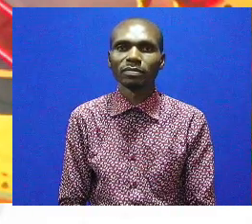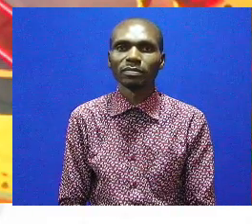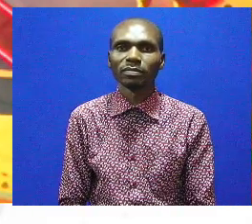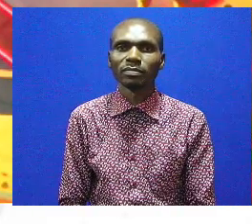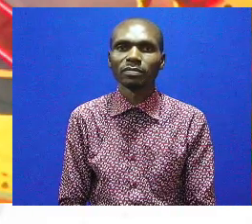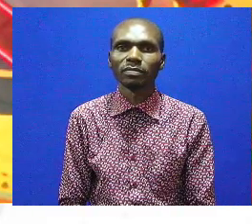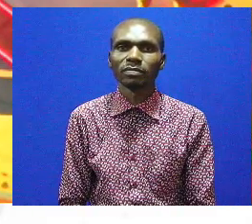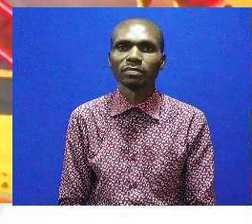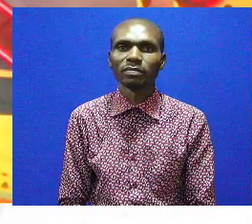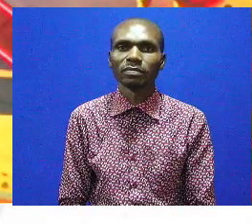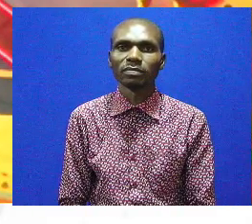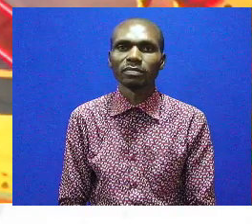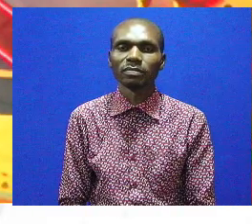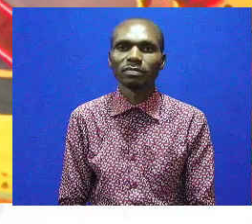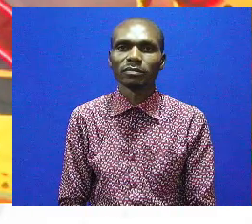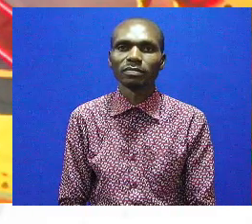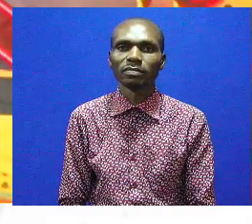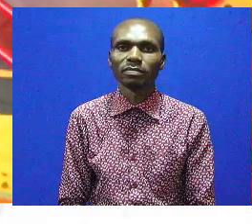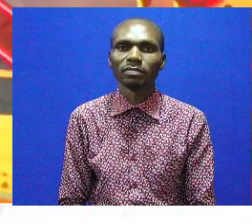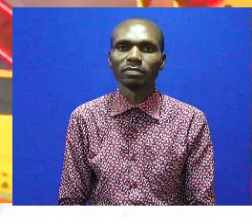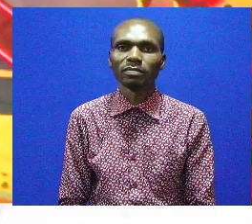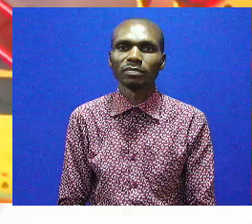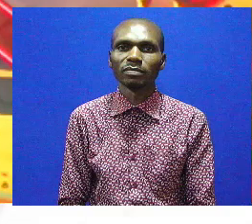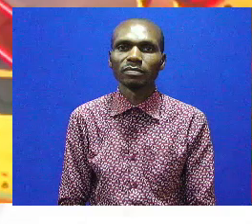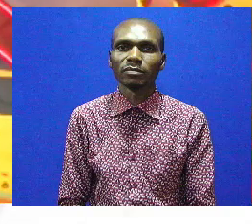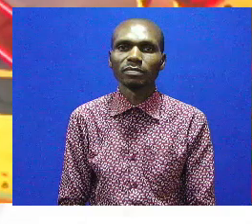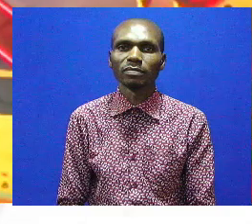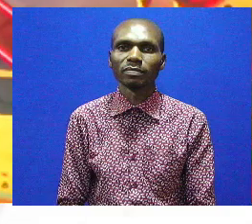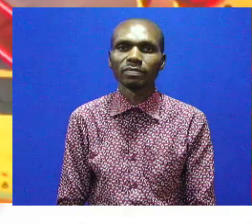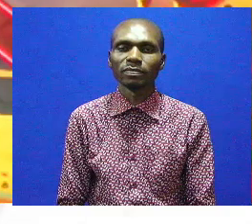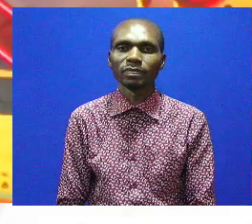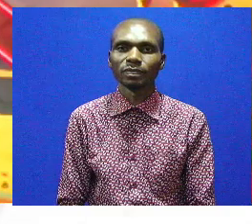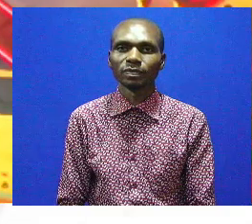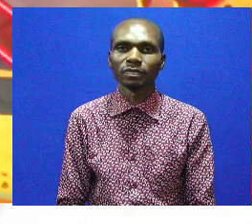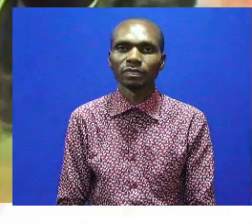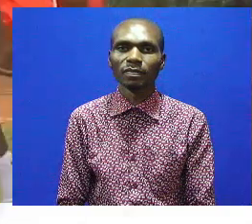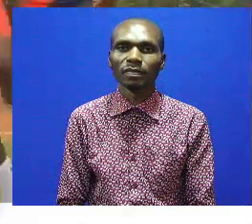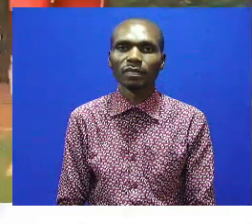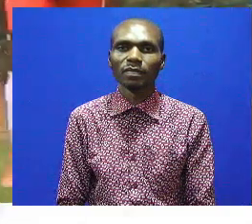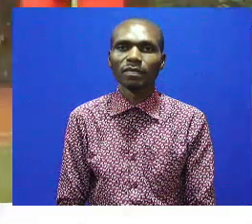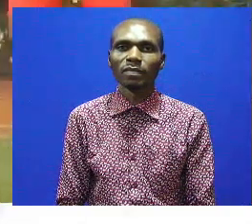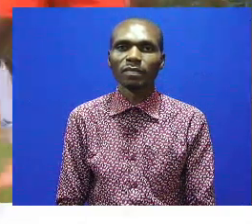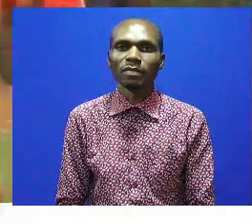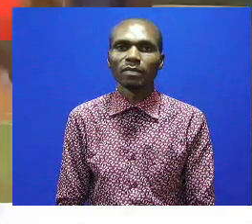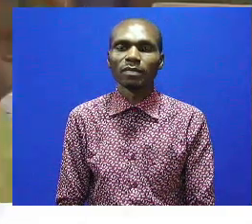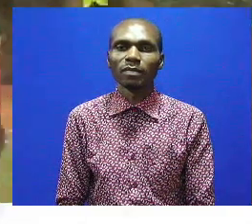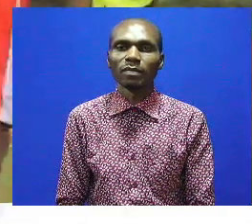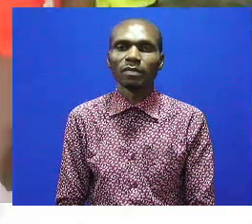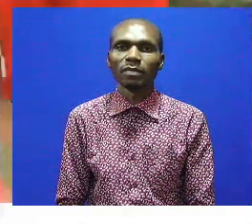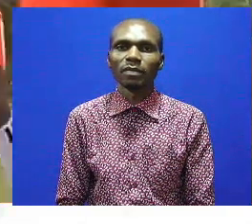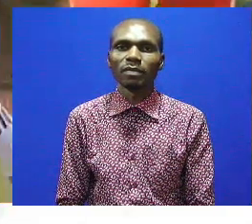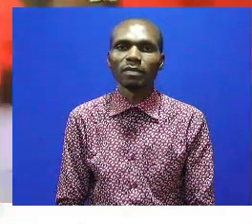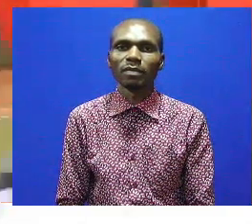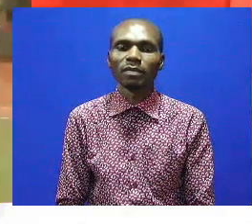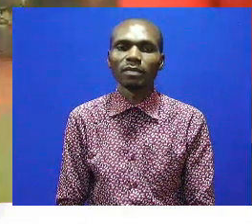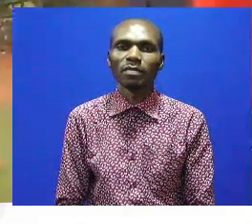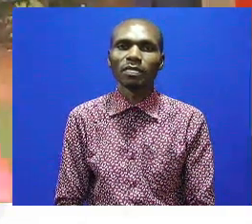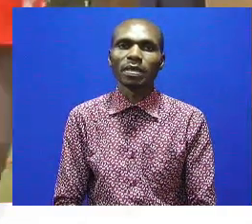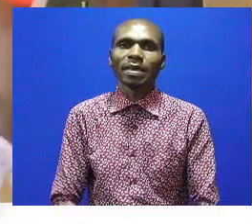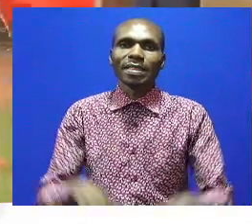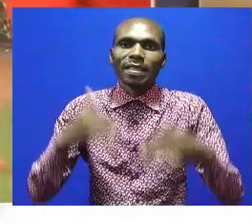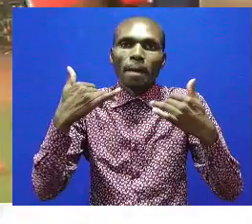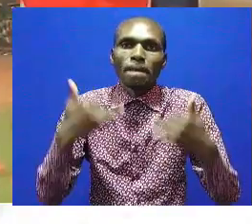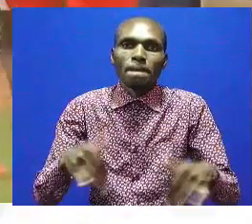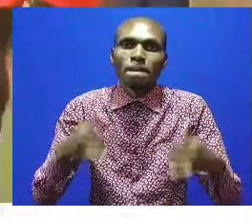ba igagutarera omogosoria uyo nabwo igutwariganeria orobotiro kubatia Adalbert Mogendi no mogosori we club